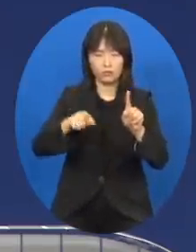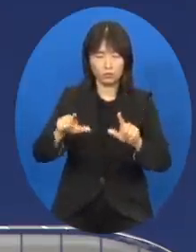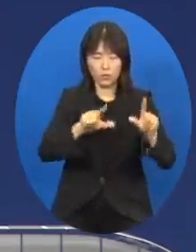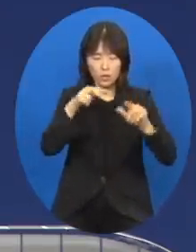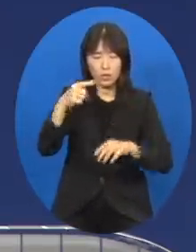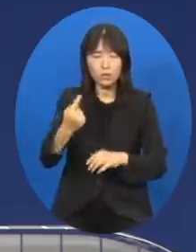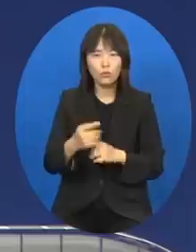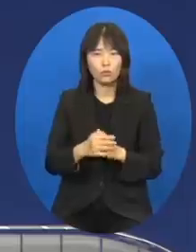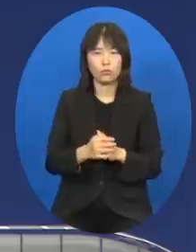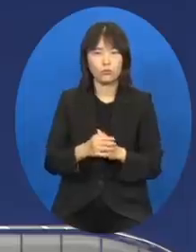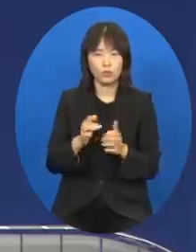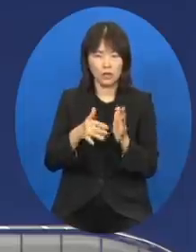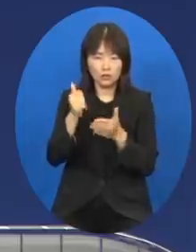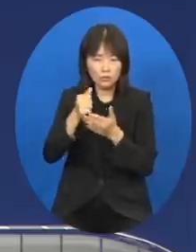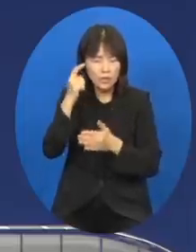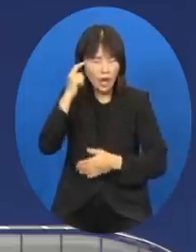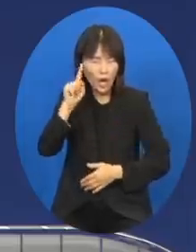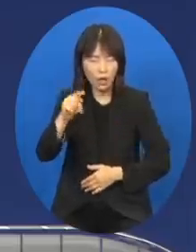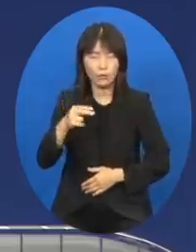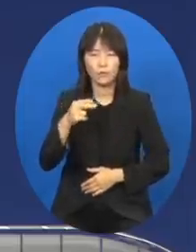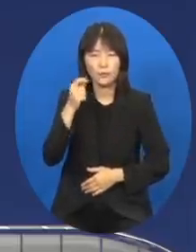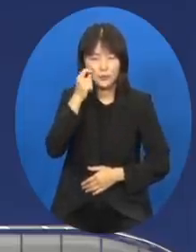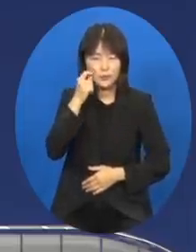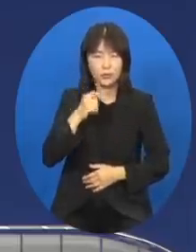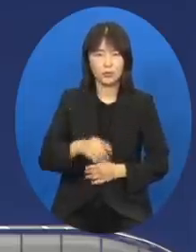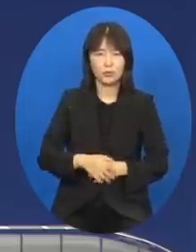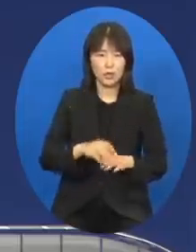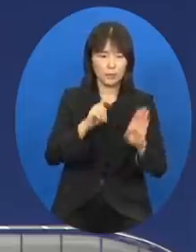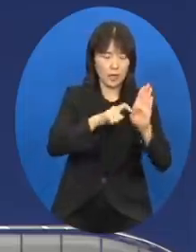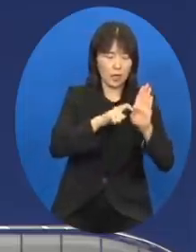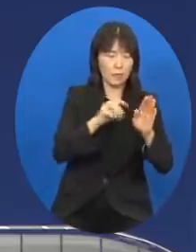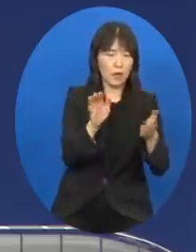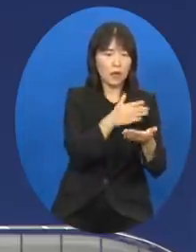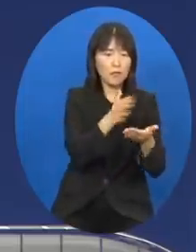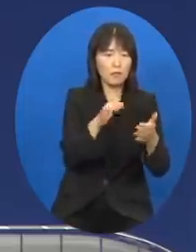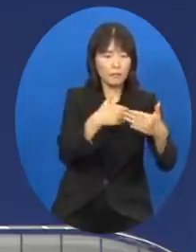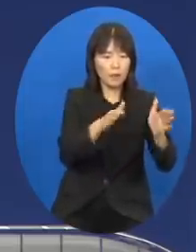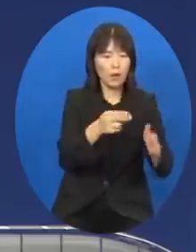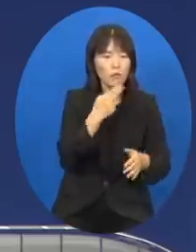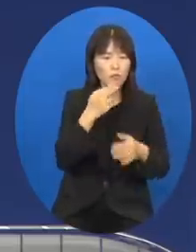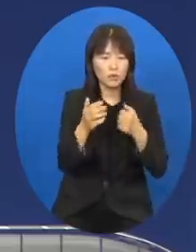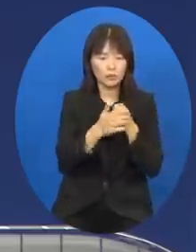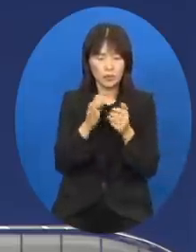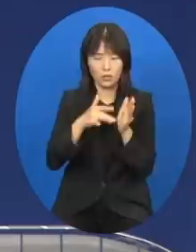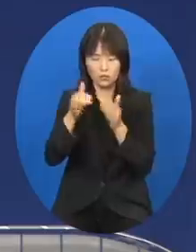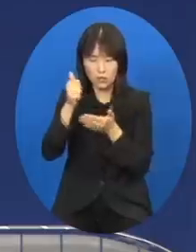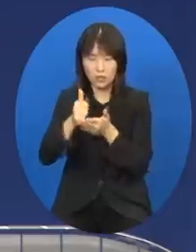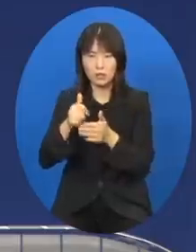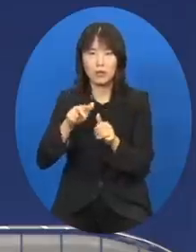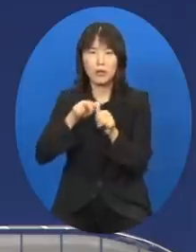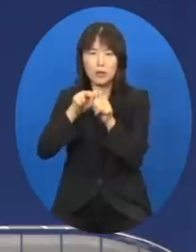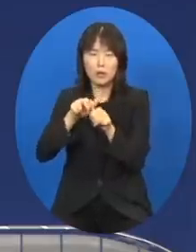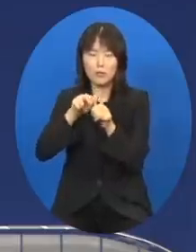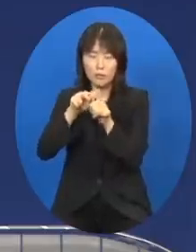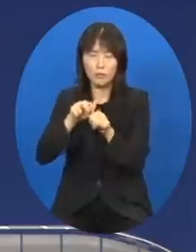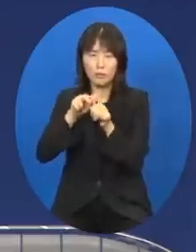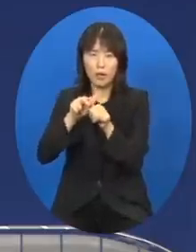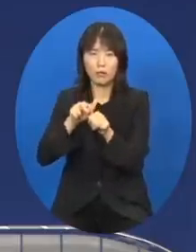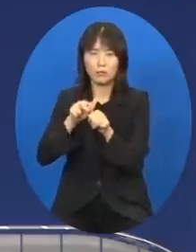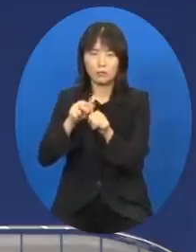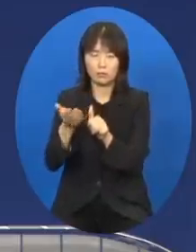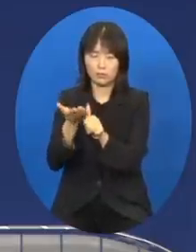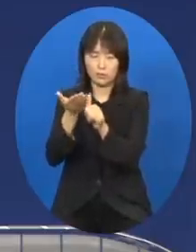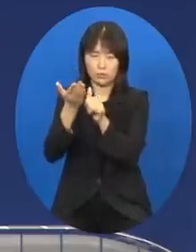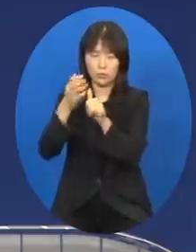그러니 베들레헴에 빈방이 없어서 예수님이 마구간에 태어나실 수밖에 없는 일이 지금 우리들의 삶 속에